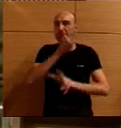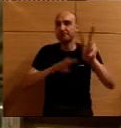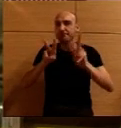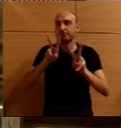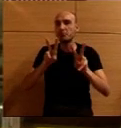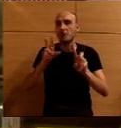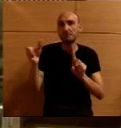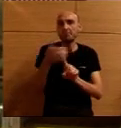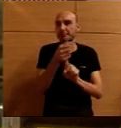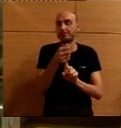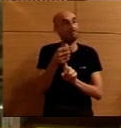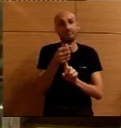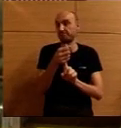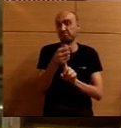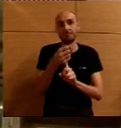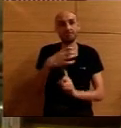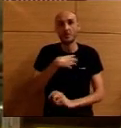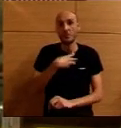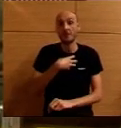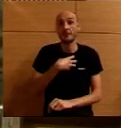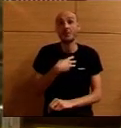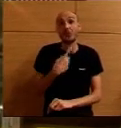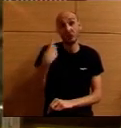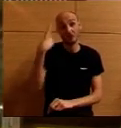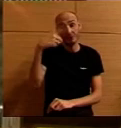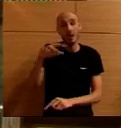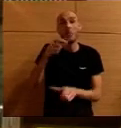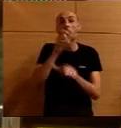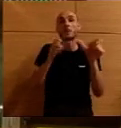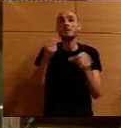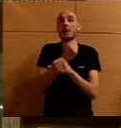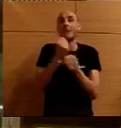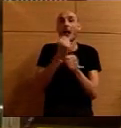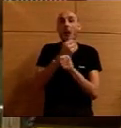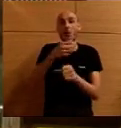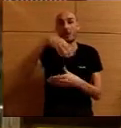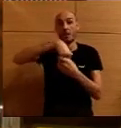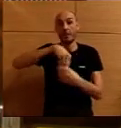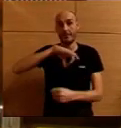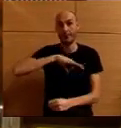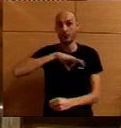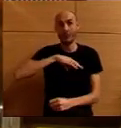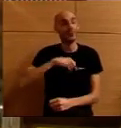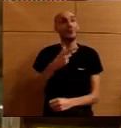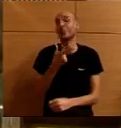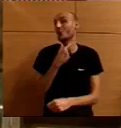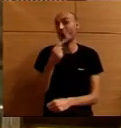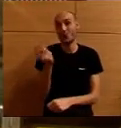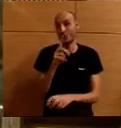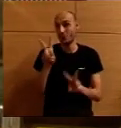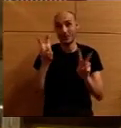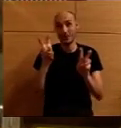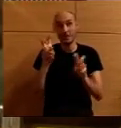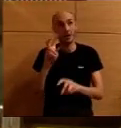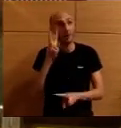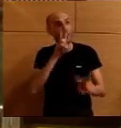a la plantilla això no li agrada gens. No li pot agradar a ninguna plantilla. On busques en altres administracions